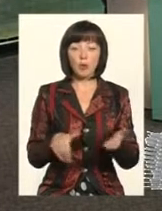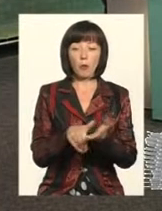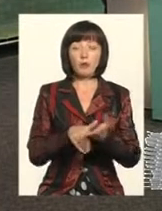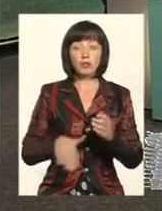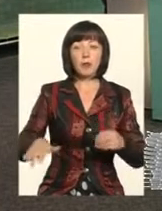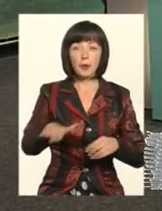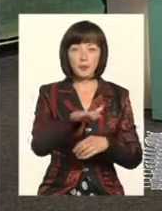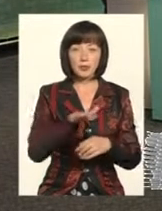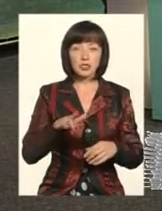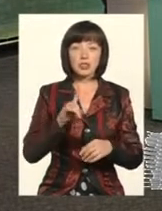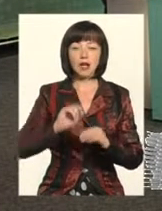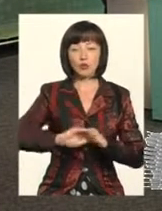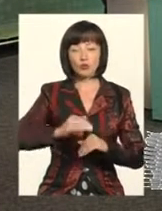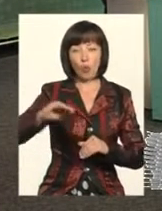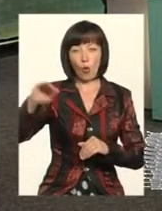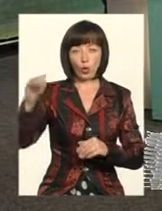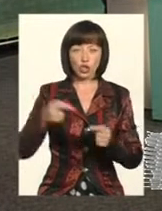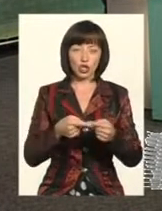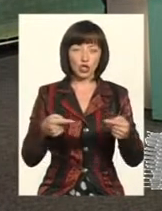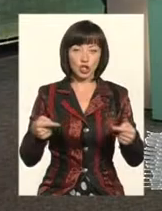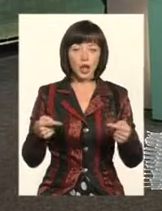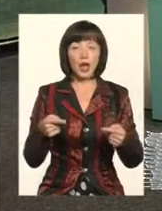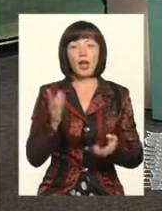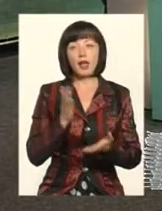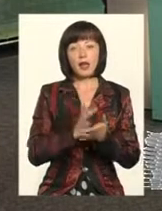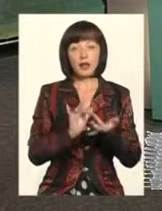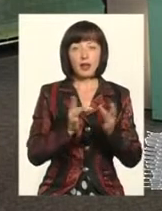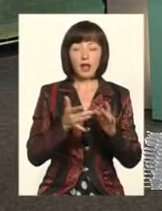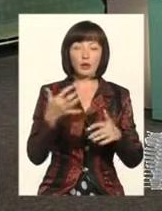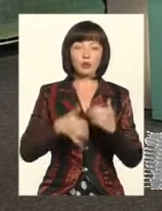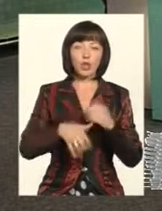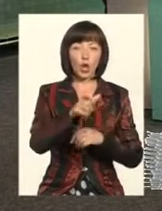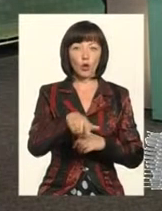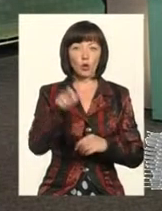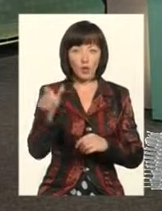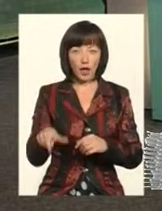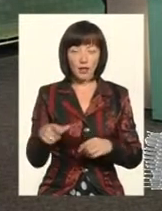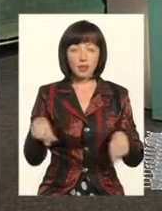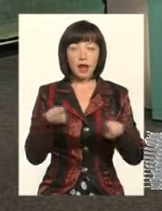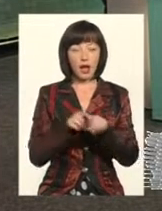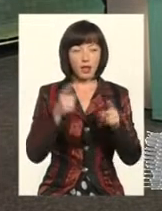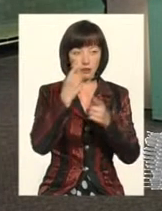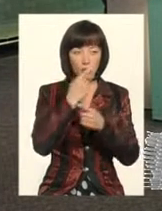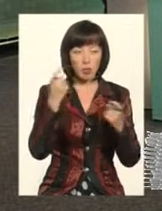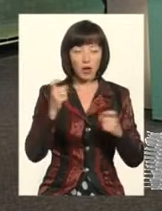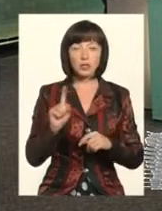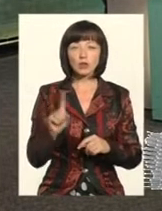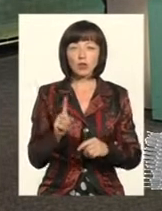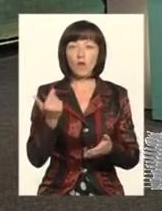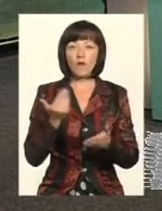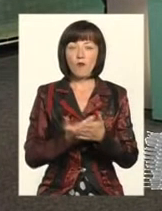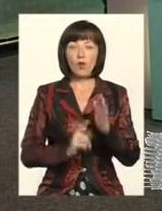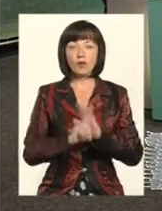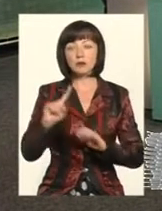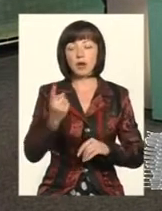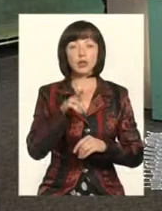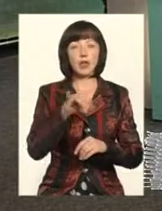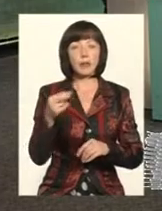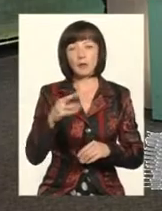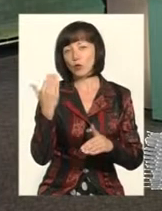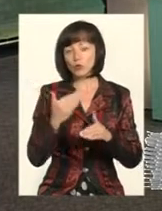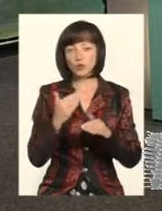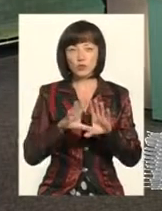приміщення, за сходи і інше. Шириться і інтернетом, і серед людей така інформація, що от з 1 липня все,